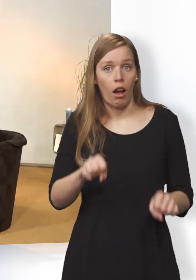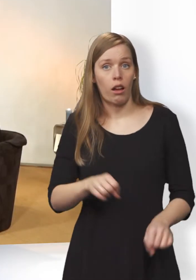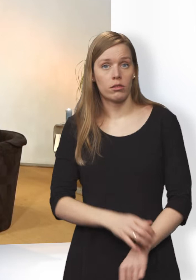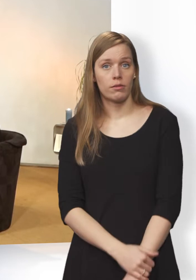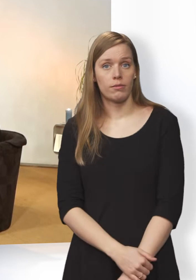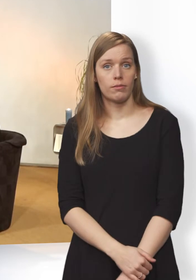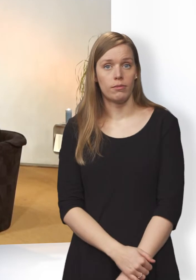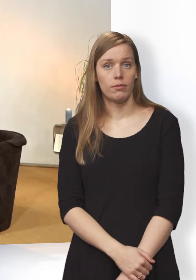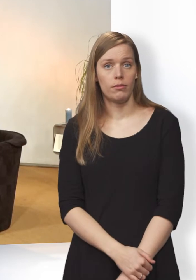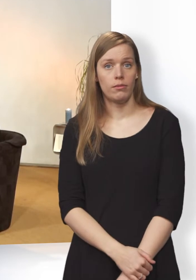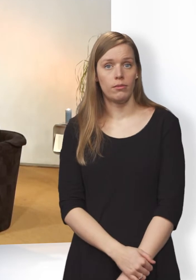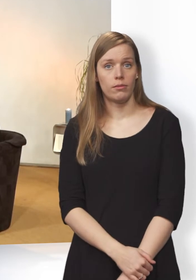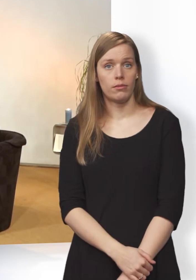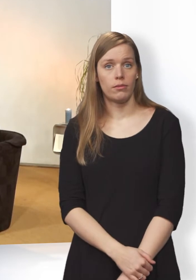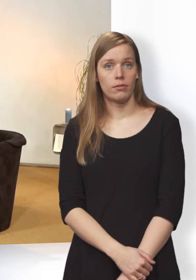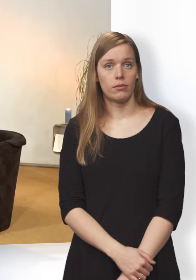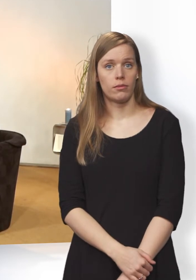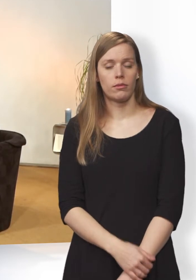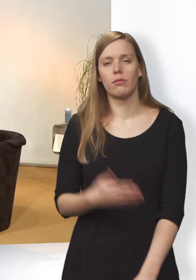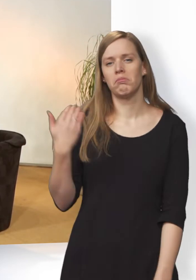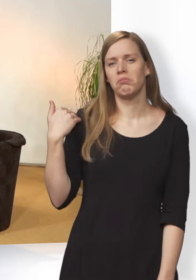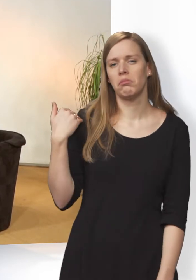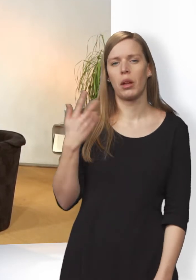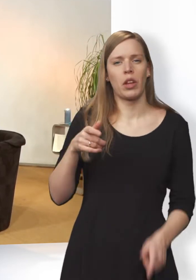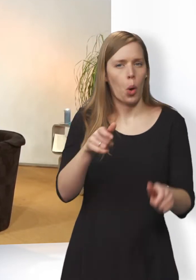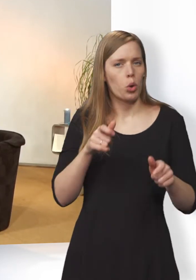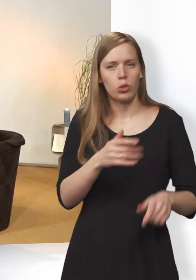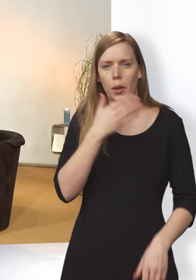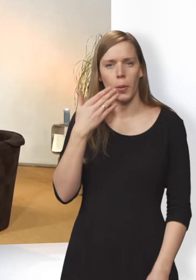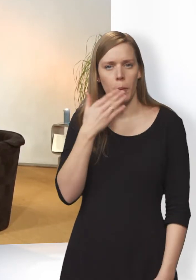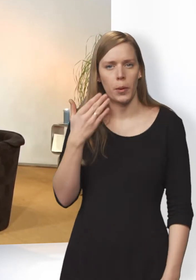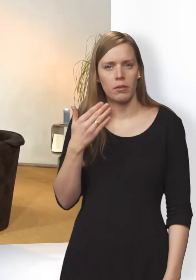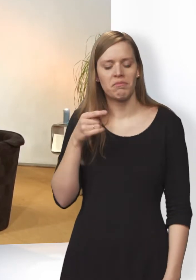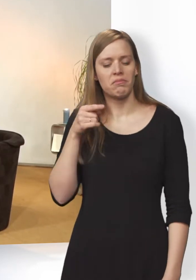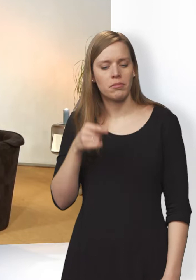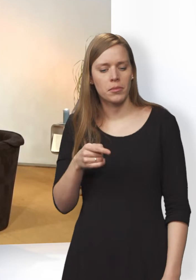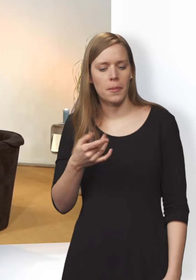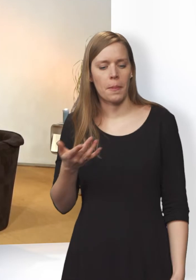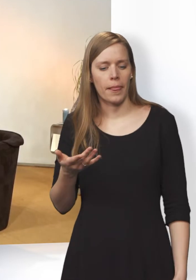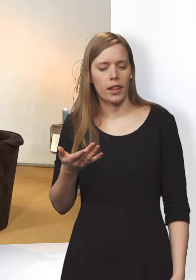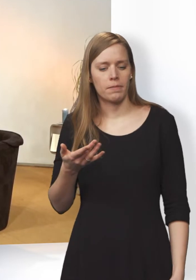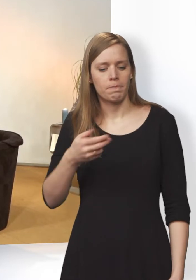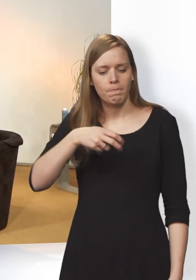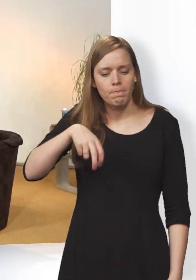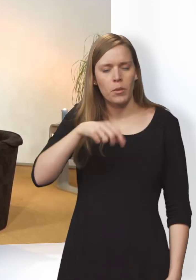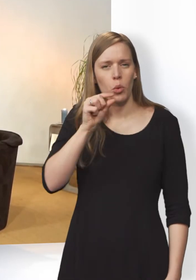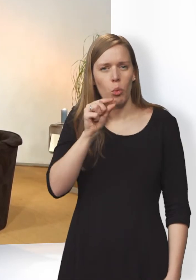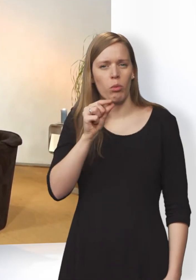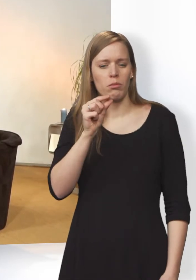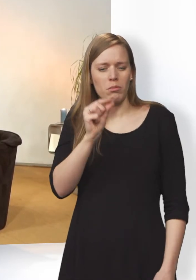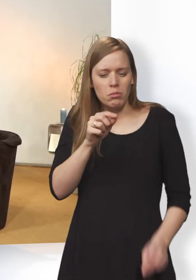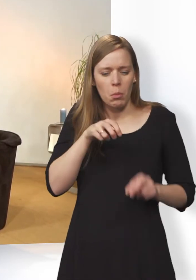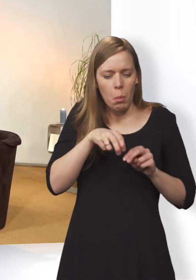wir den rollstuhl noch nicht hatten war unser radius den wir gehen